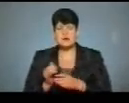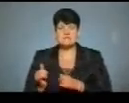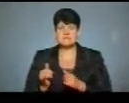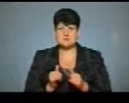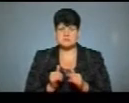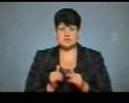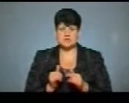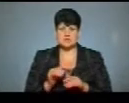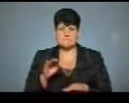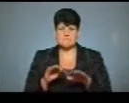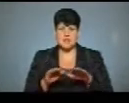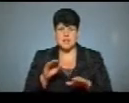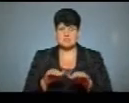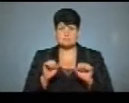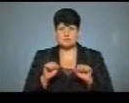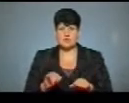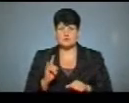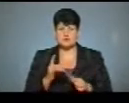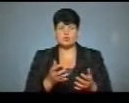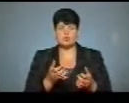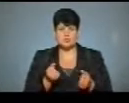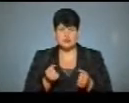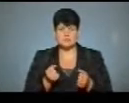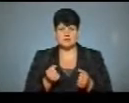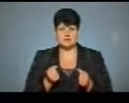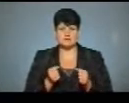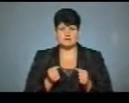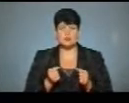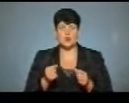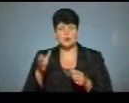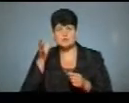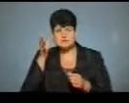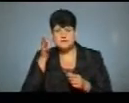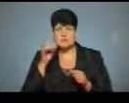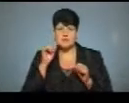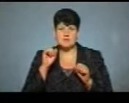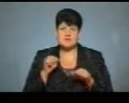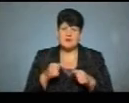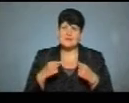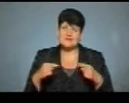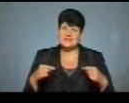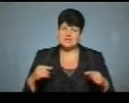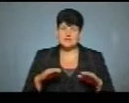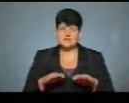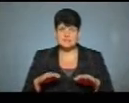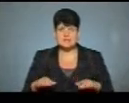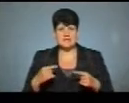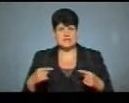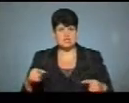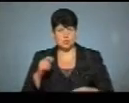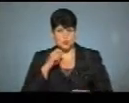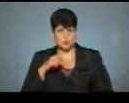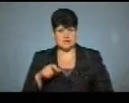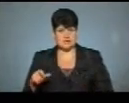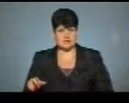баланс між правом дитини отримати дошкільну освіту і правами інших дітей і інших українців.